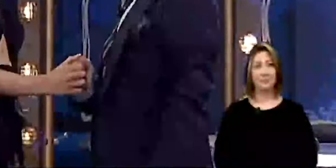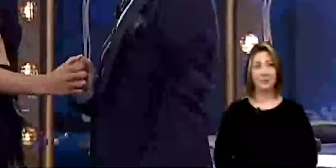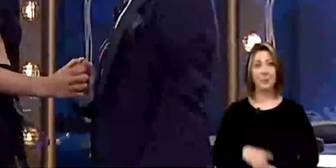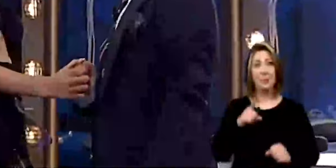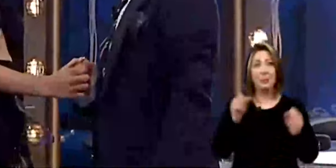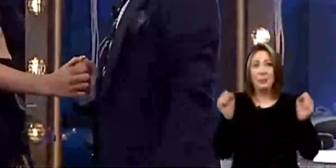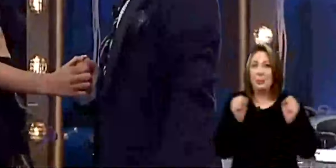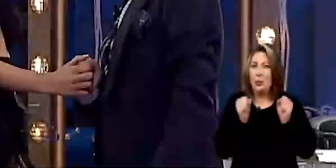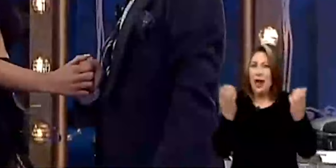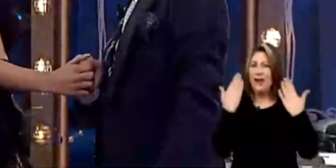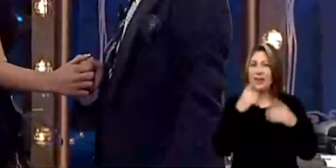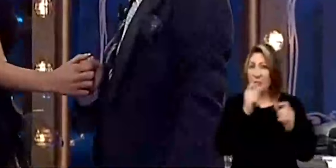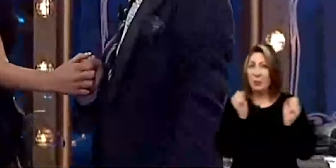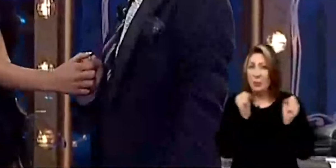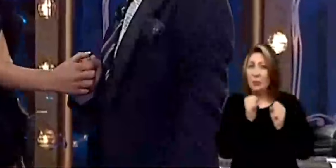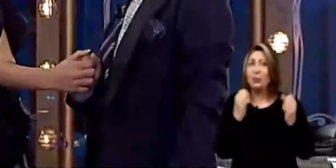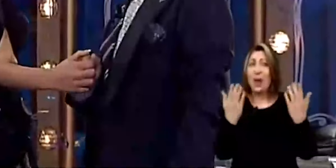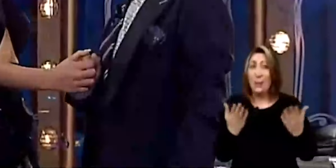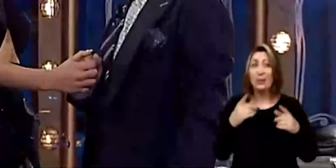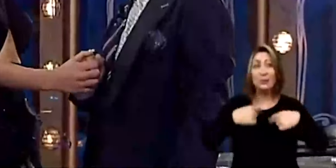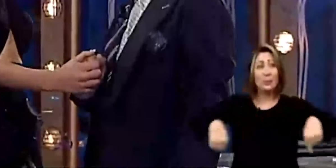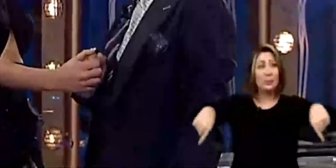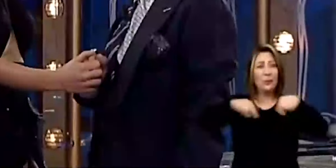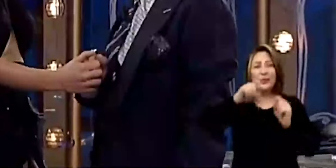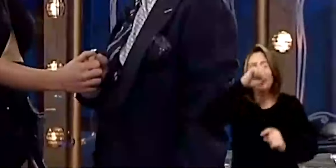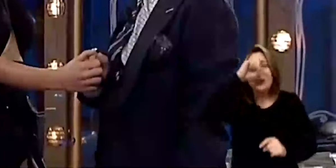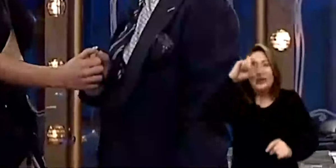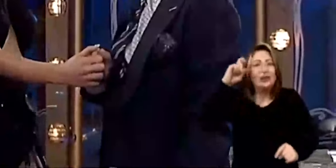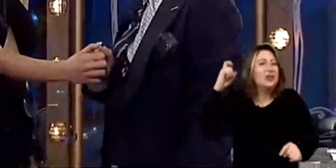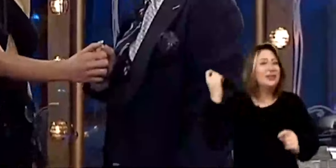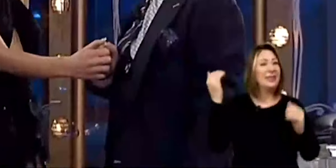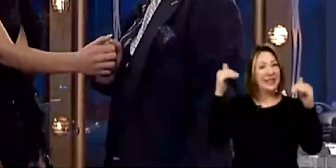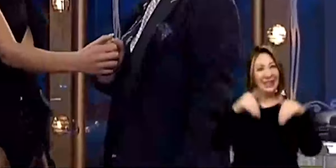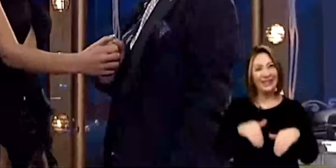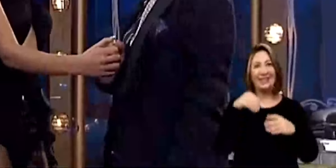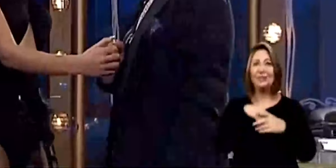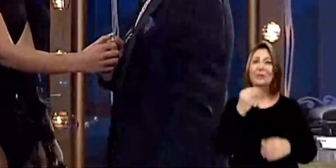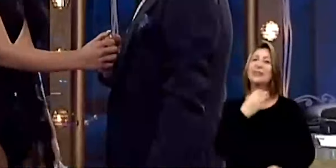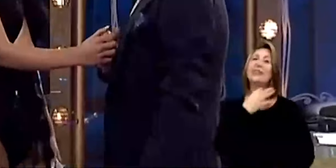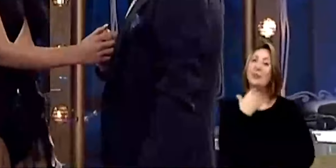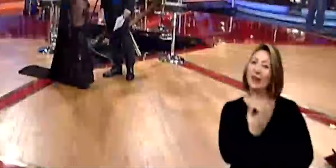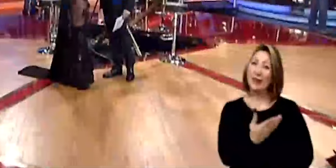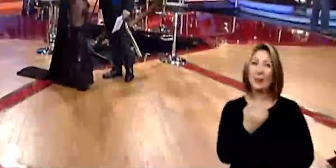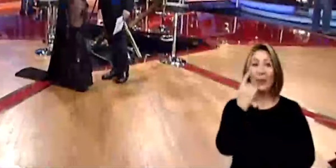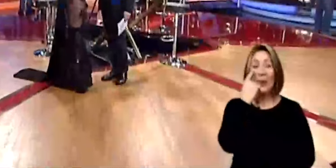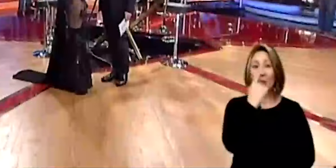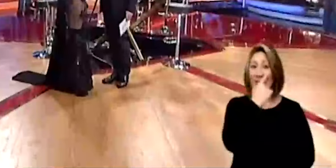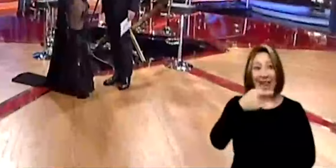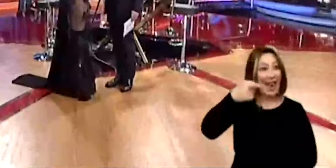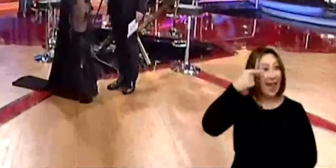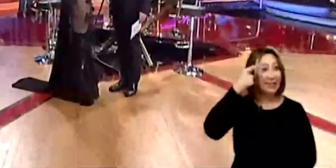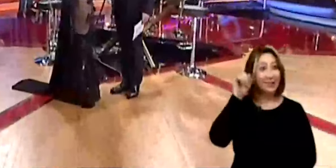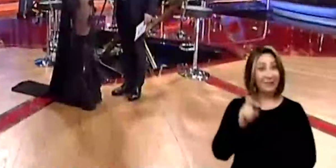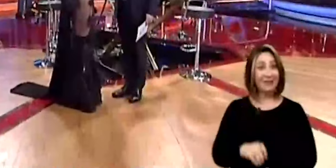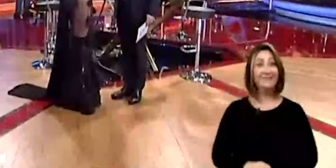Bu soğuk havada siz üşüyorsunuz ama stüdyomuzu sıcacık hale getirdiğiniz için çok teşekkür ederim. Gözleriniz lens